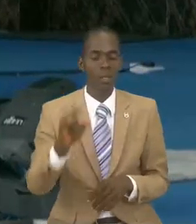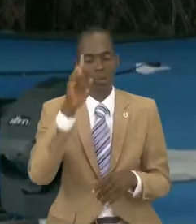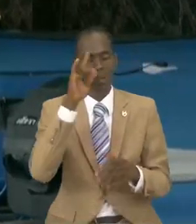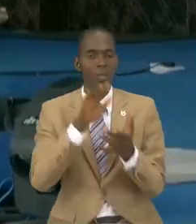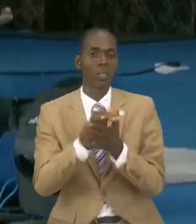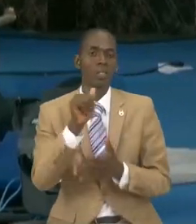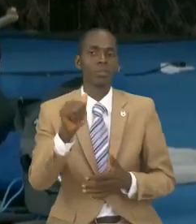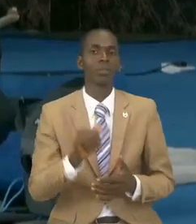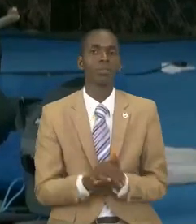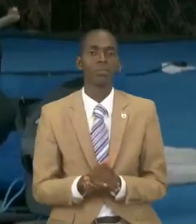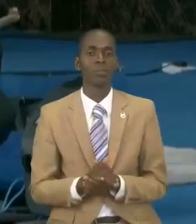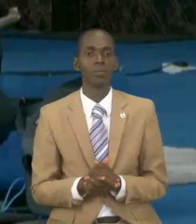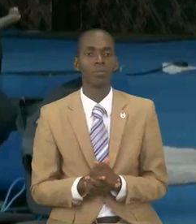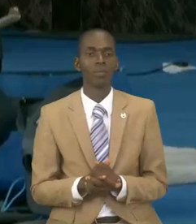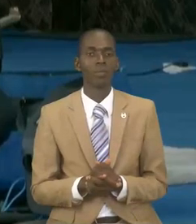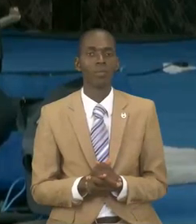cru.